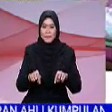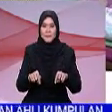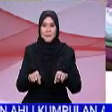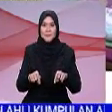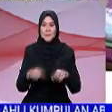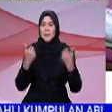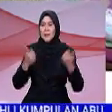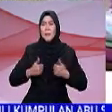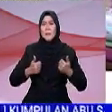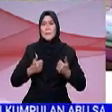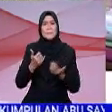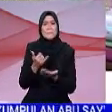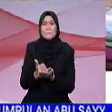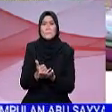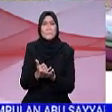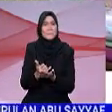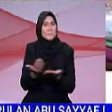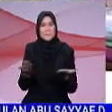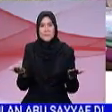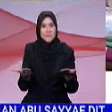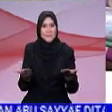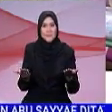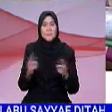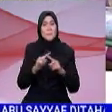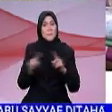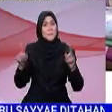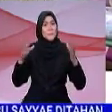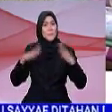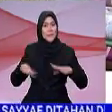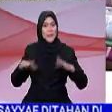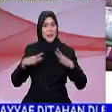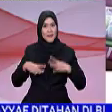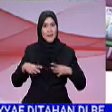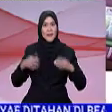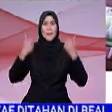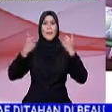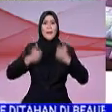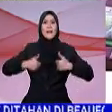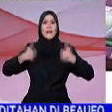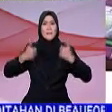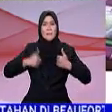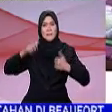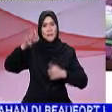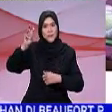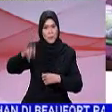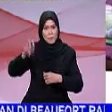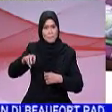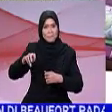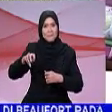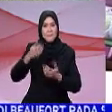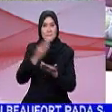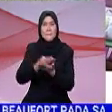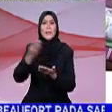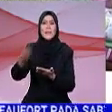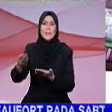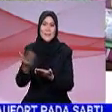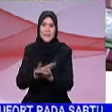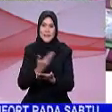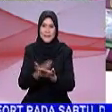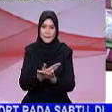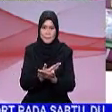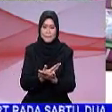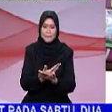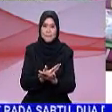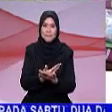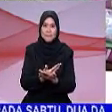tak ada raya mana. Tapi pakaian raya ni wajib lah kita kata ke, beli hak baru.